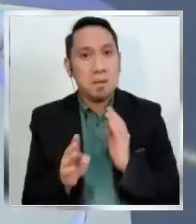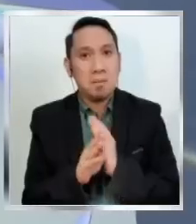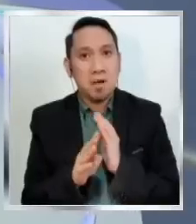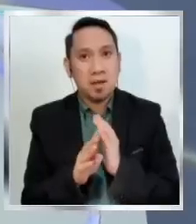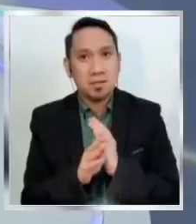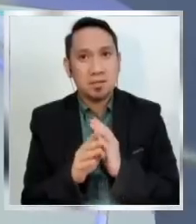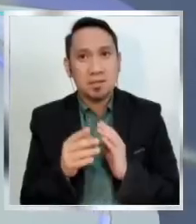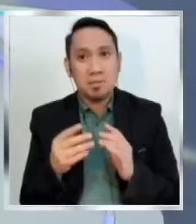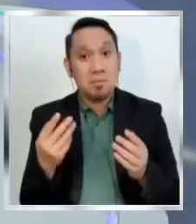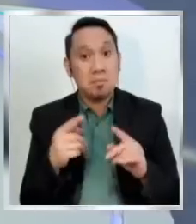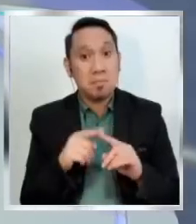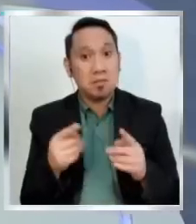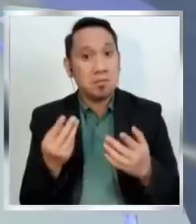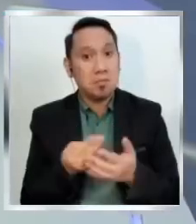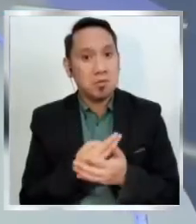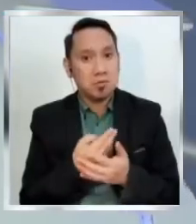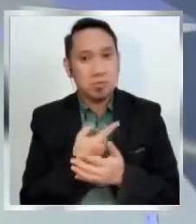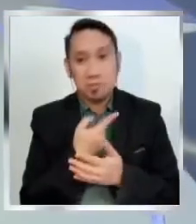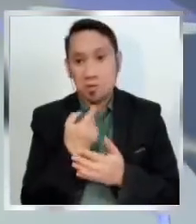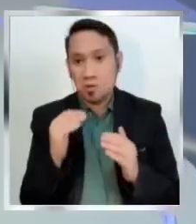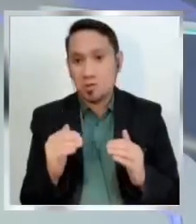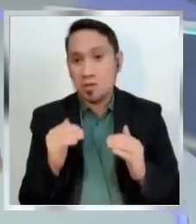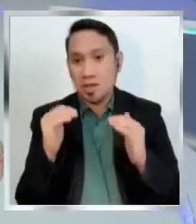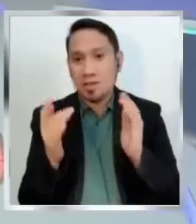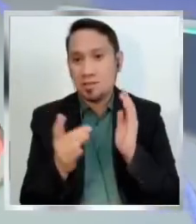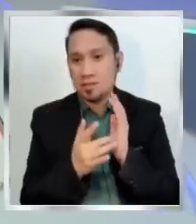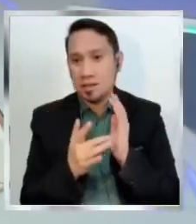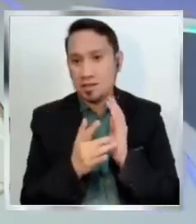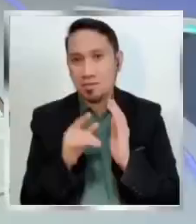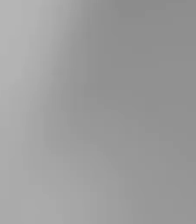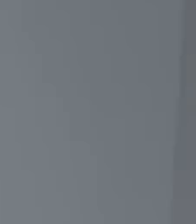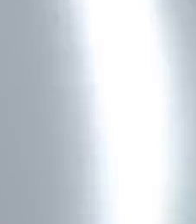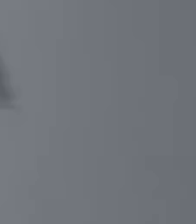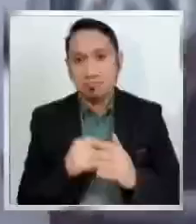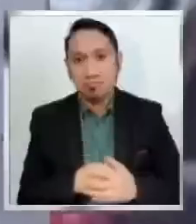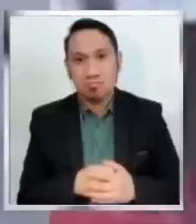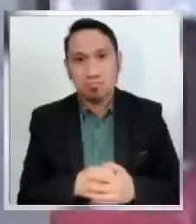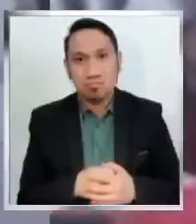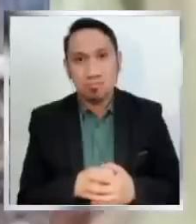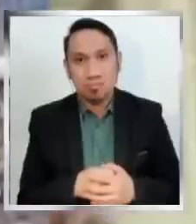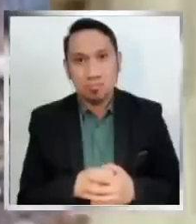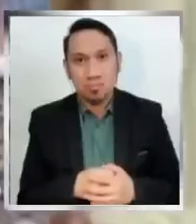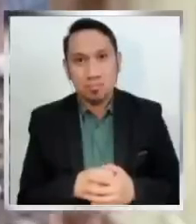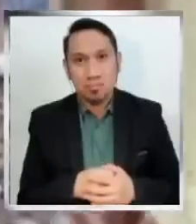nagpapaandar. Makibiyahe sa pagtutok ni Marie Zumali.